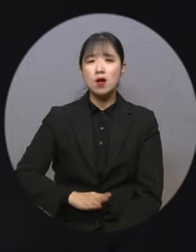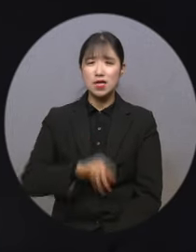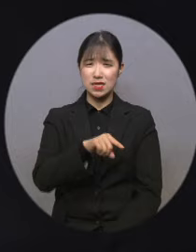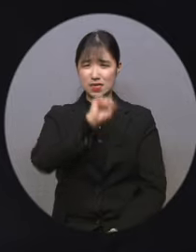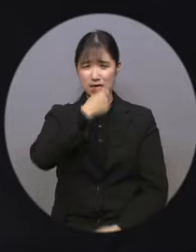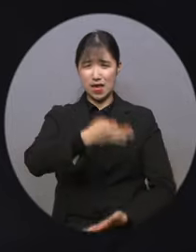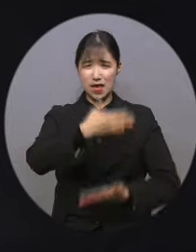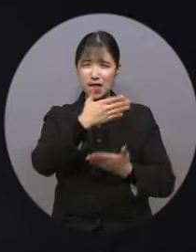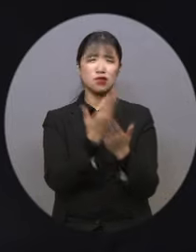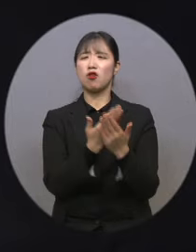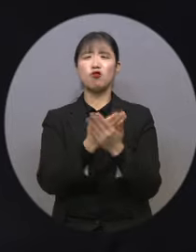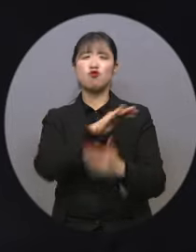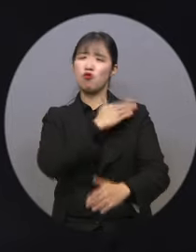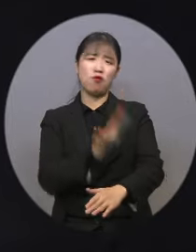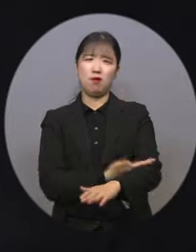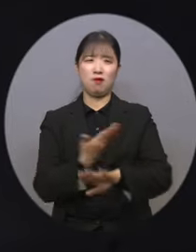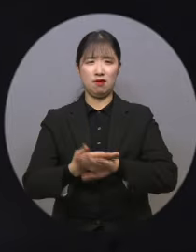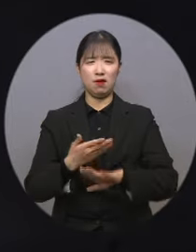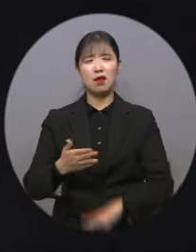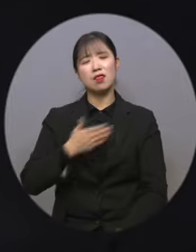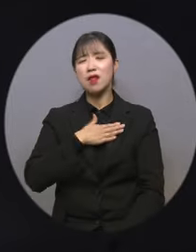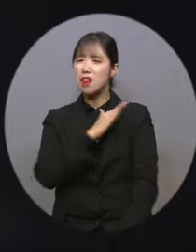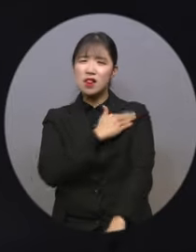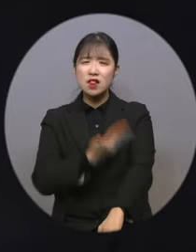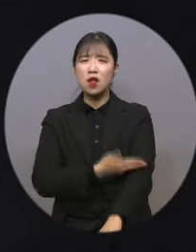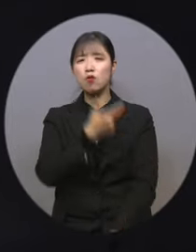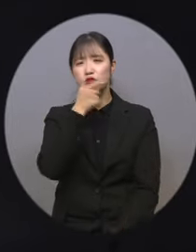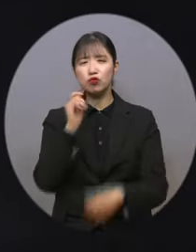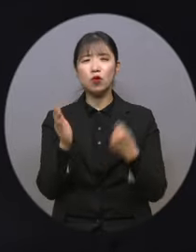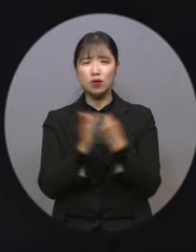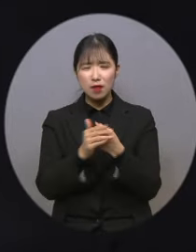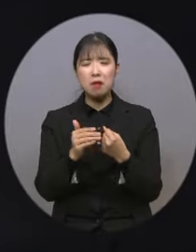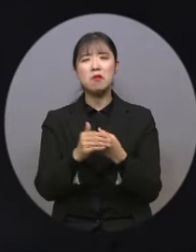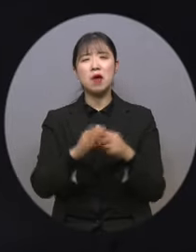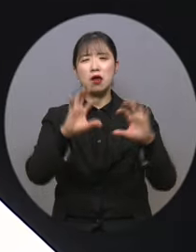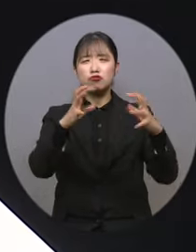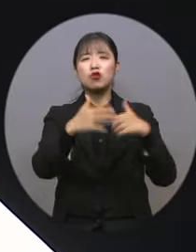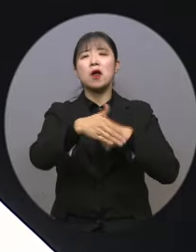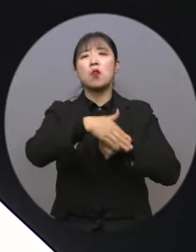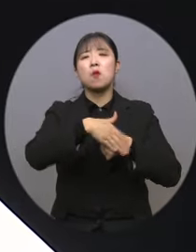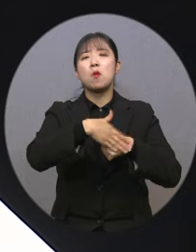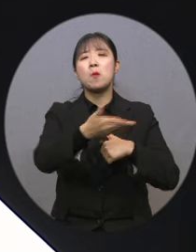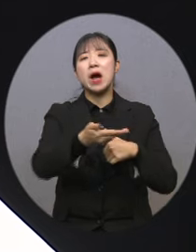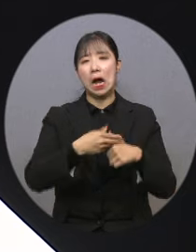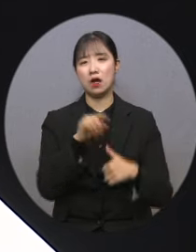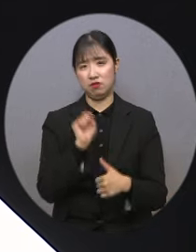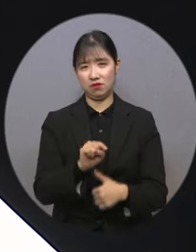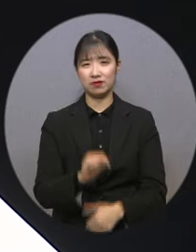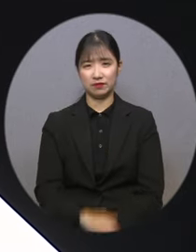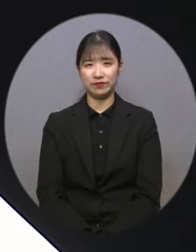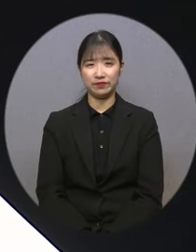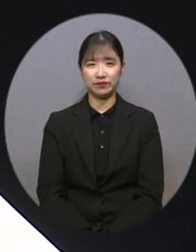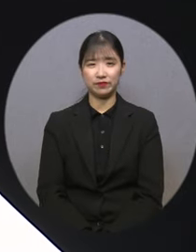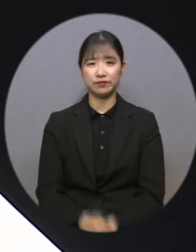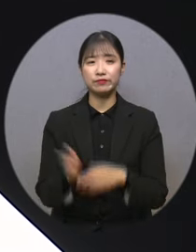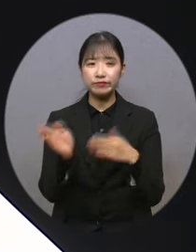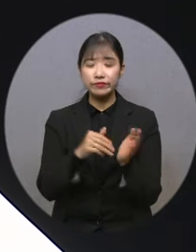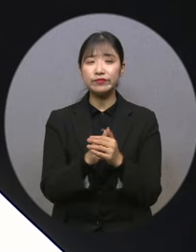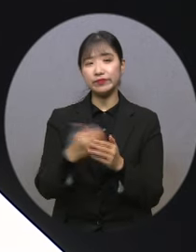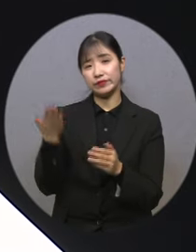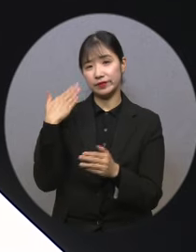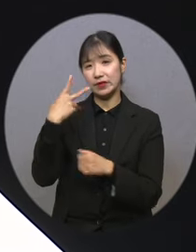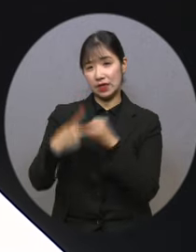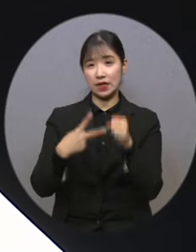청구권이 아닙니다 내가 능력이 후정 하니까 국가로부터 도움을 받는 거야 지난 2년 동안 우리가